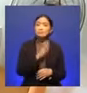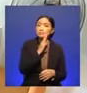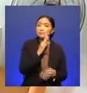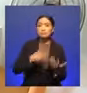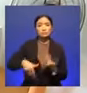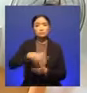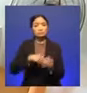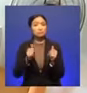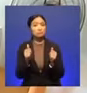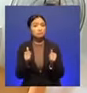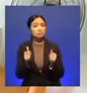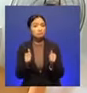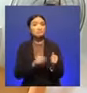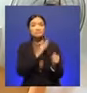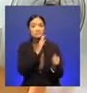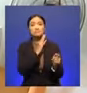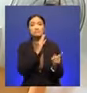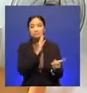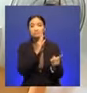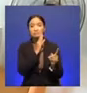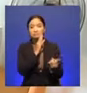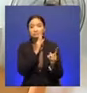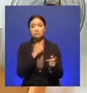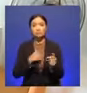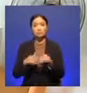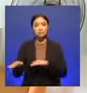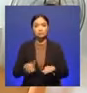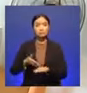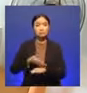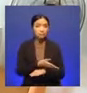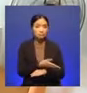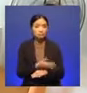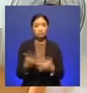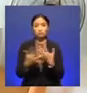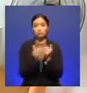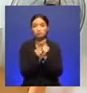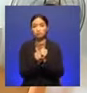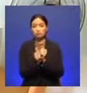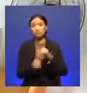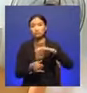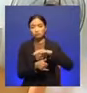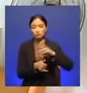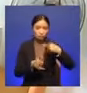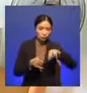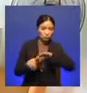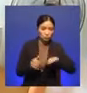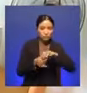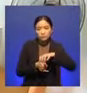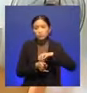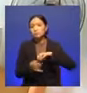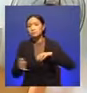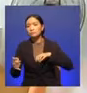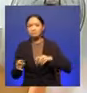สภาพแวดล้อมดีกว่านี้นะครับถ้าเรามีการเตรียมความพร้อมของนักโทษก่อนที่เขาจะออกมาซึ่งตรงนี้ผมคิดว่